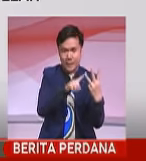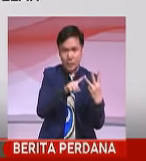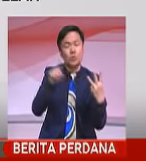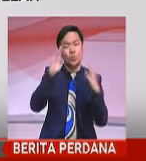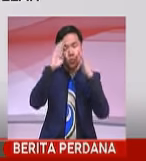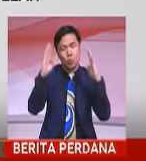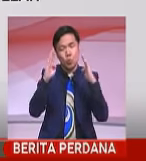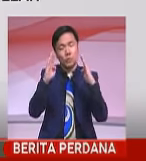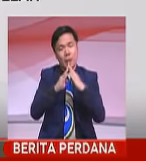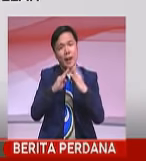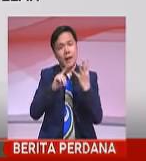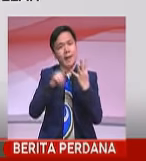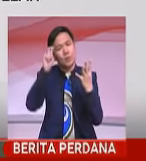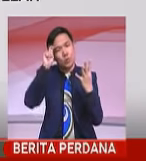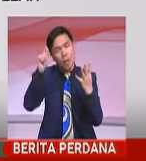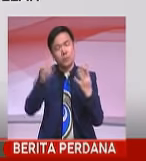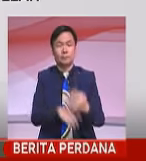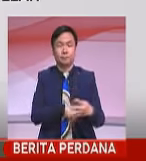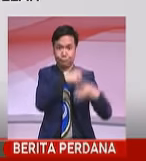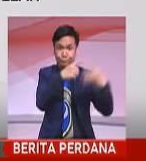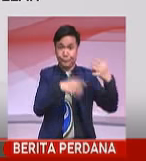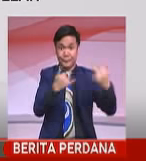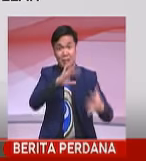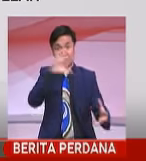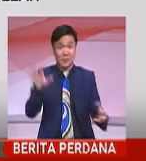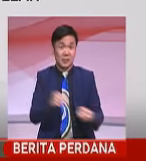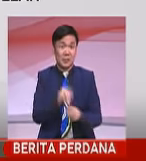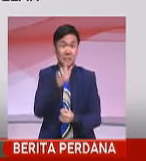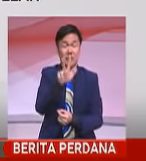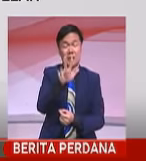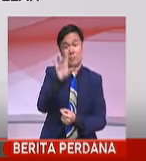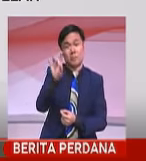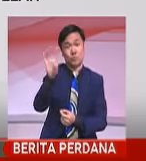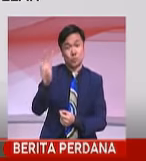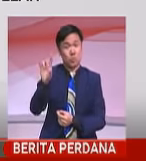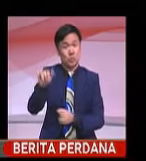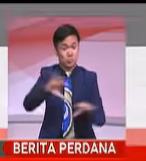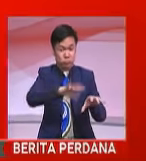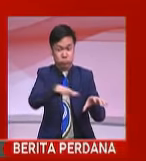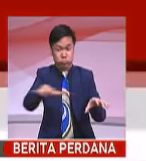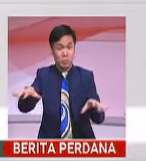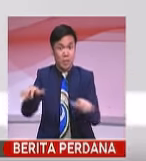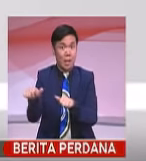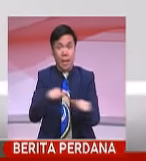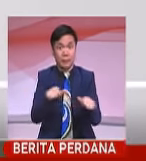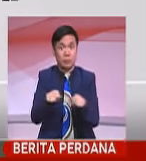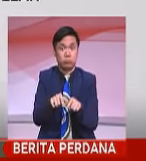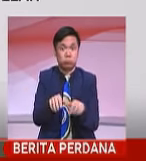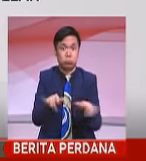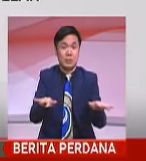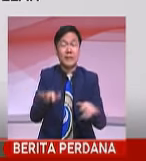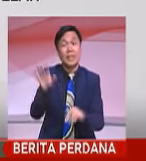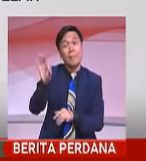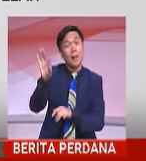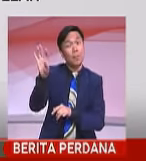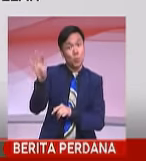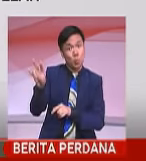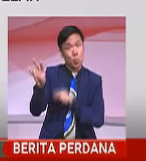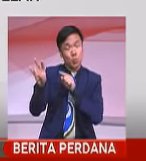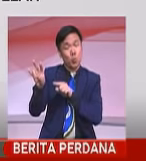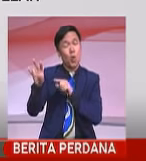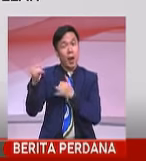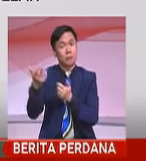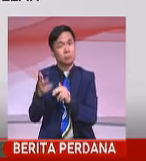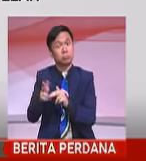Pahang. Sehingga kini terdapat 387 kluster aktif, manakala 97 pula adalah kluster